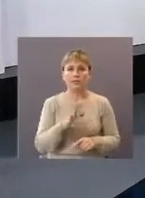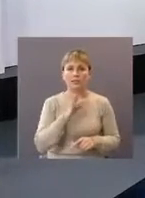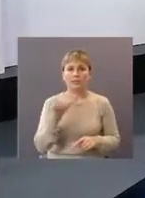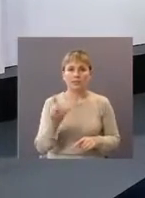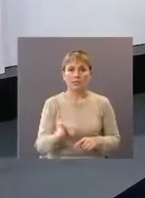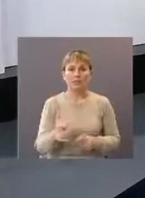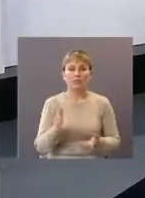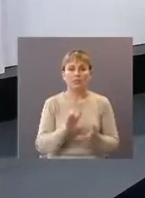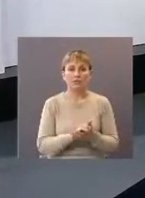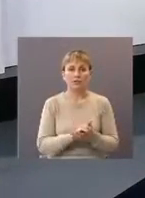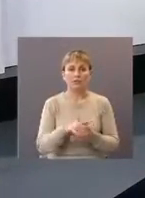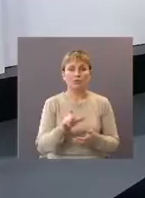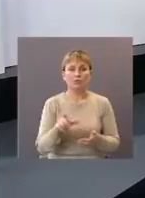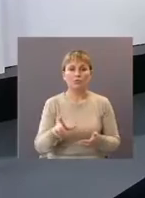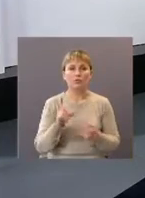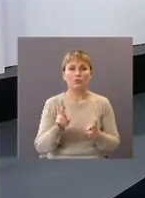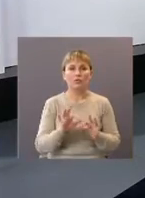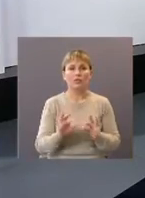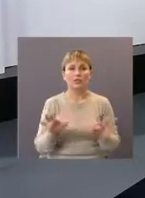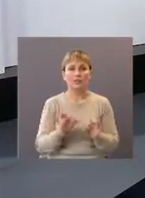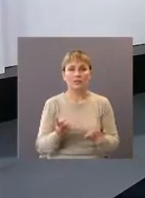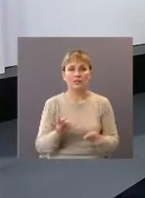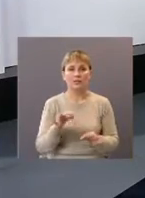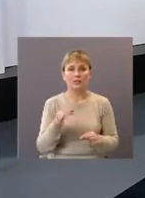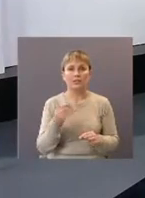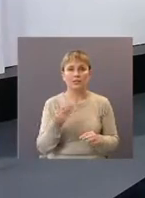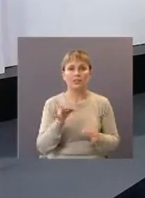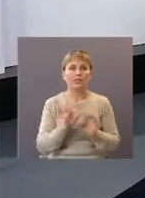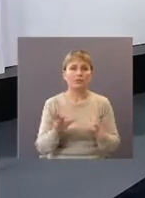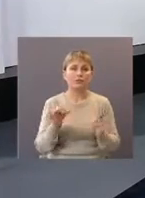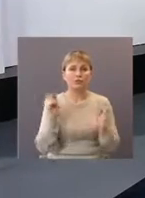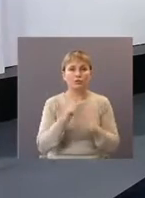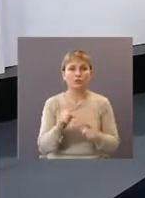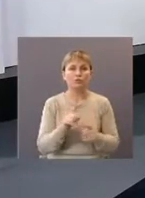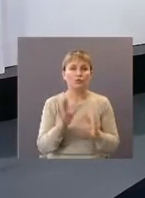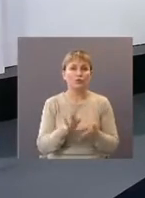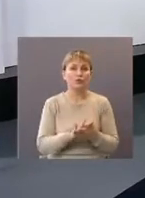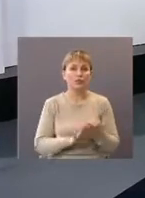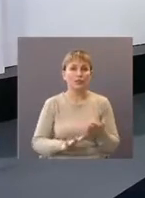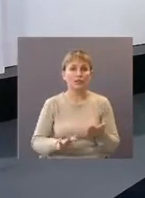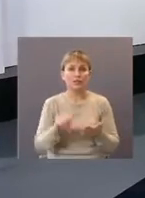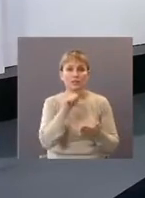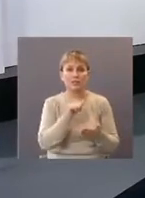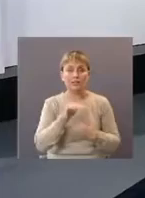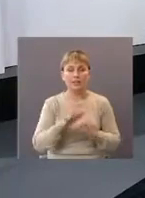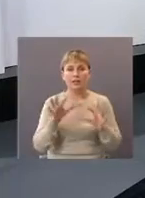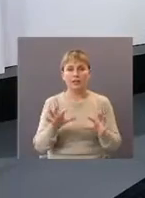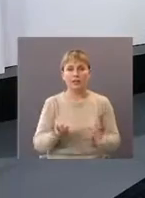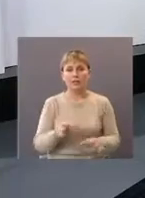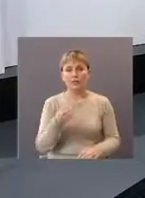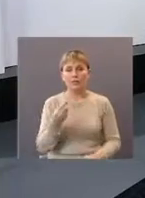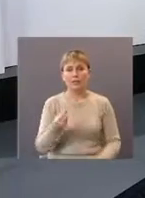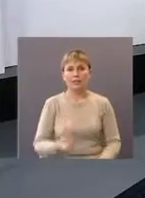Макаримова познакомилась с теми, кто вывел собственные капиталы из тени и узнала, чем может грозить сокрытие незаконного